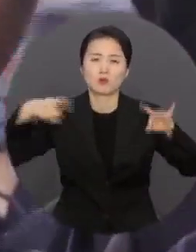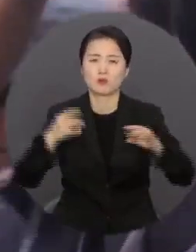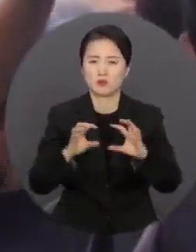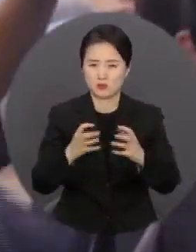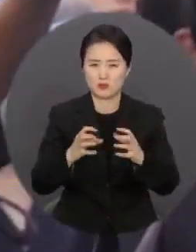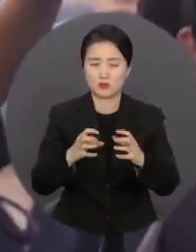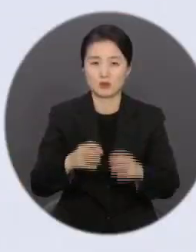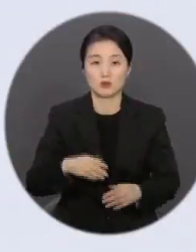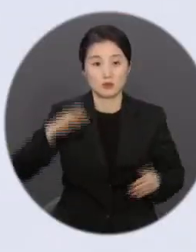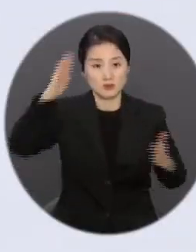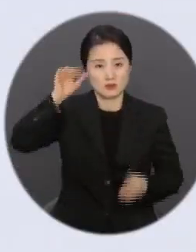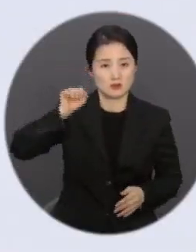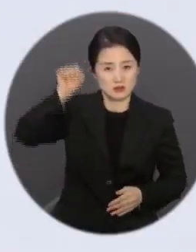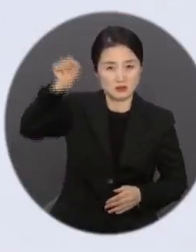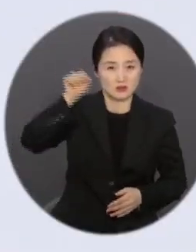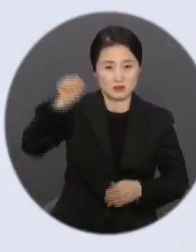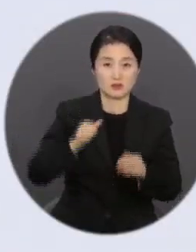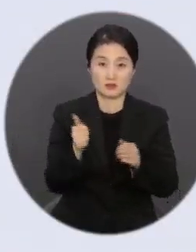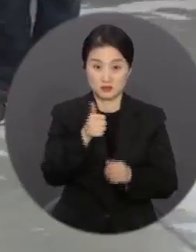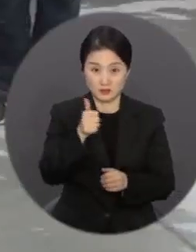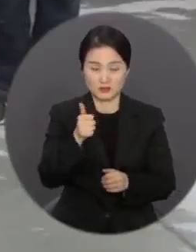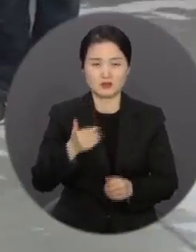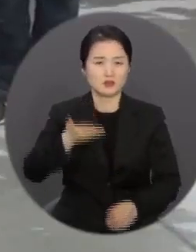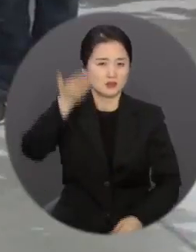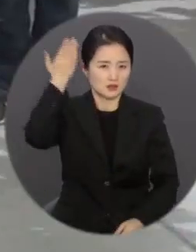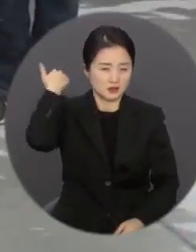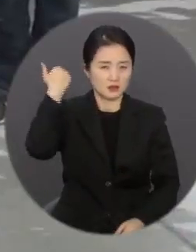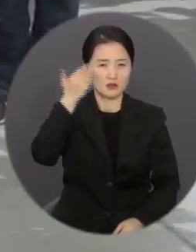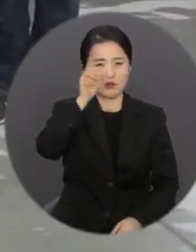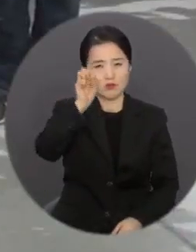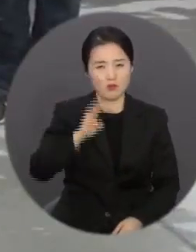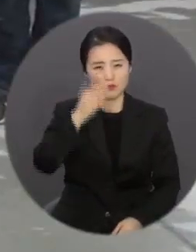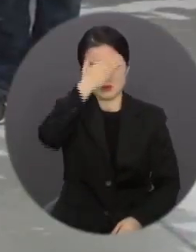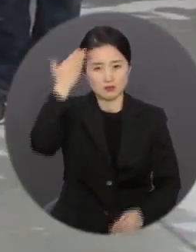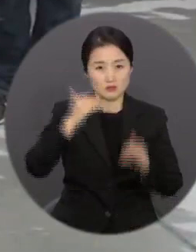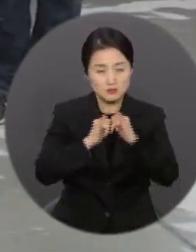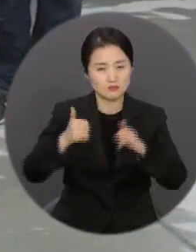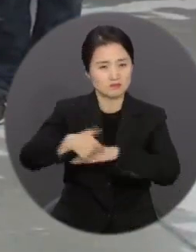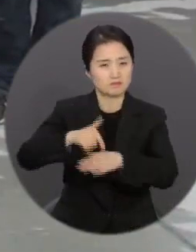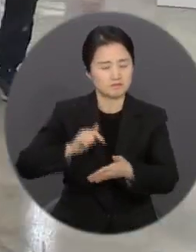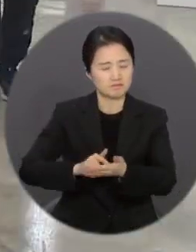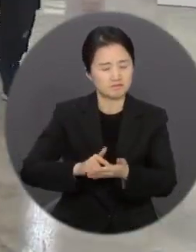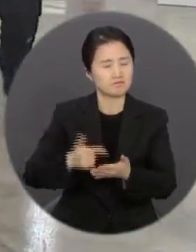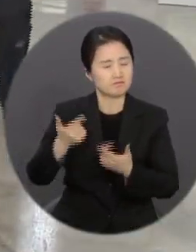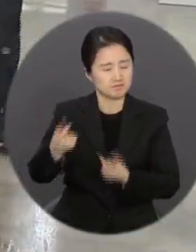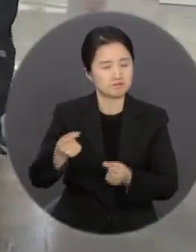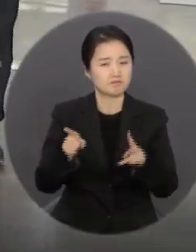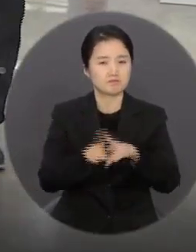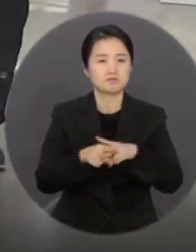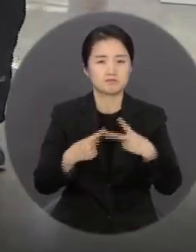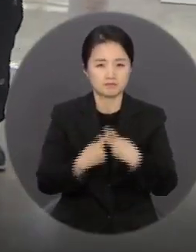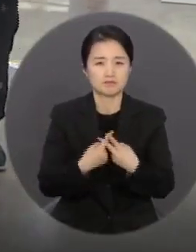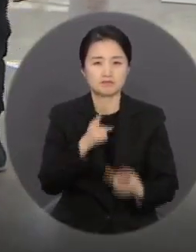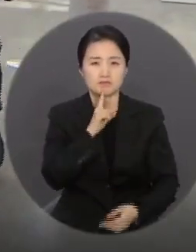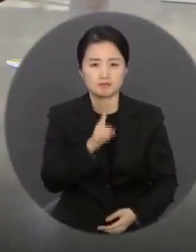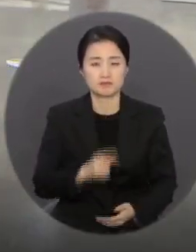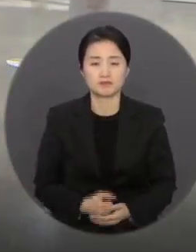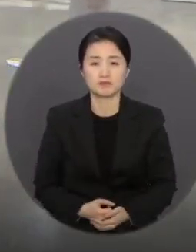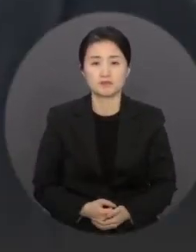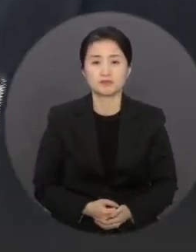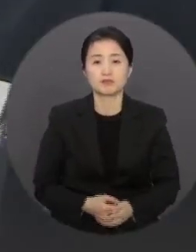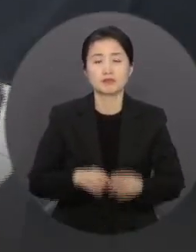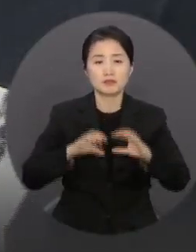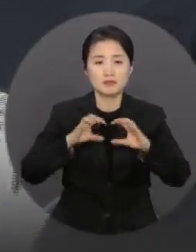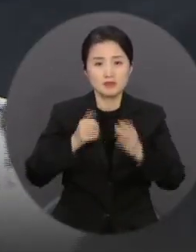씨는 43년 전 태극기를 흔들었던 광주 청년들을 마음속 깊이 이해합니다. 국경을 넘어간 임을 위한